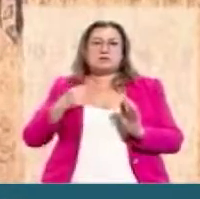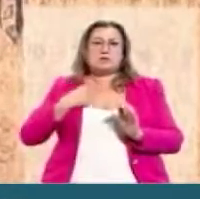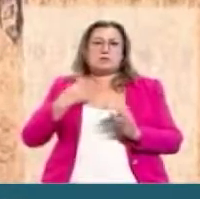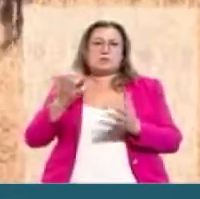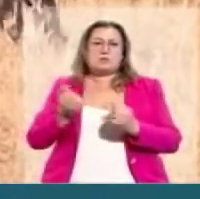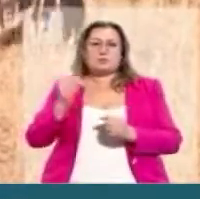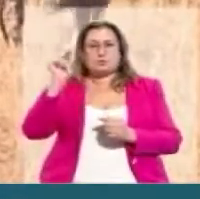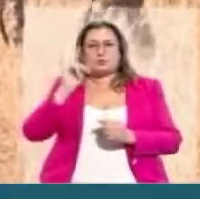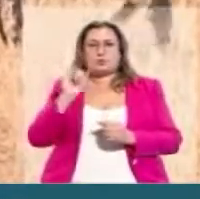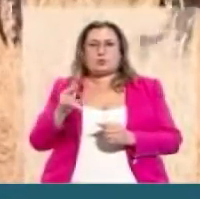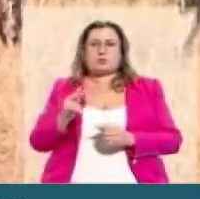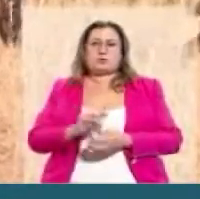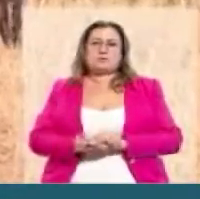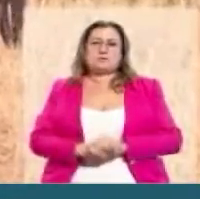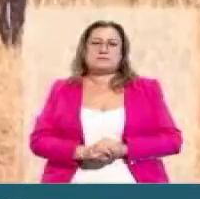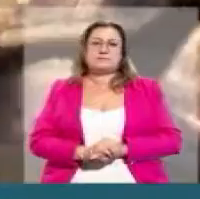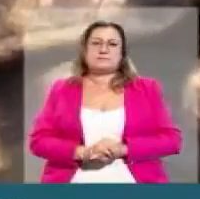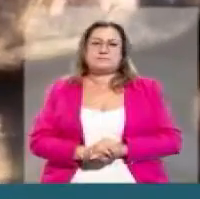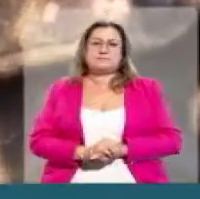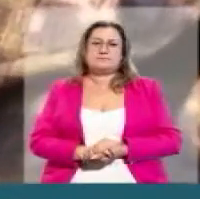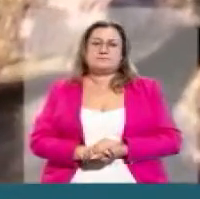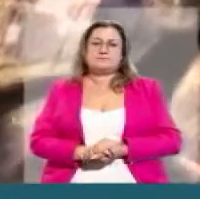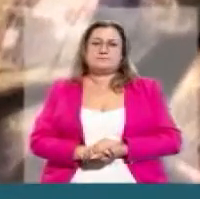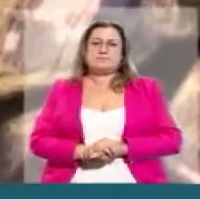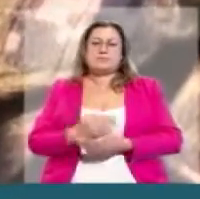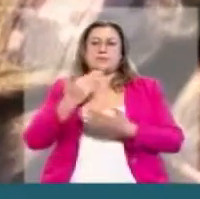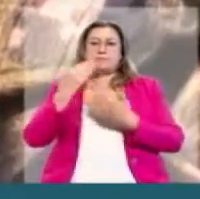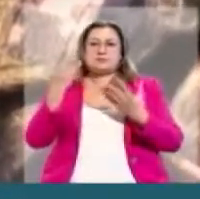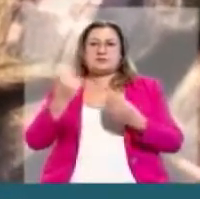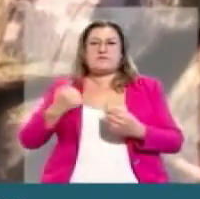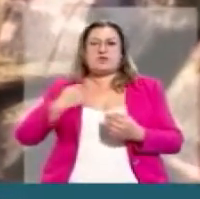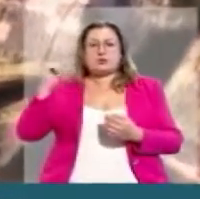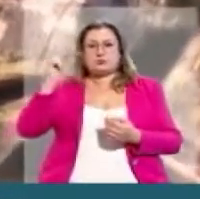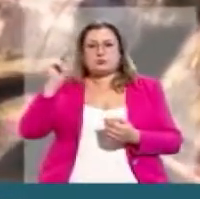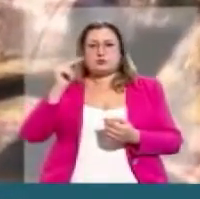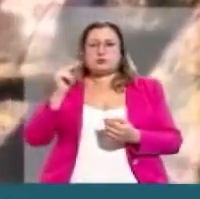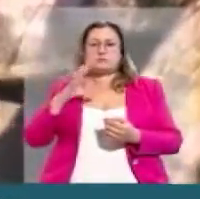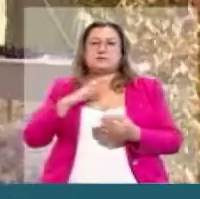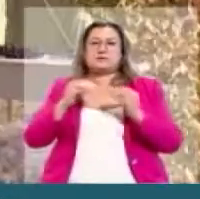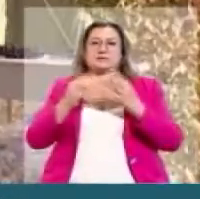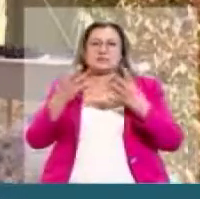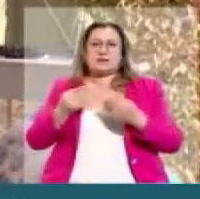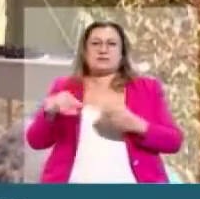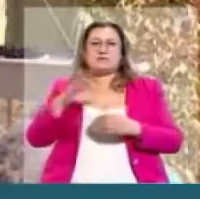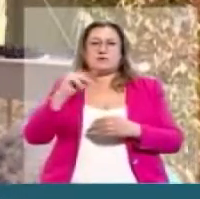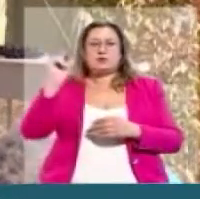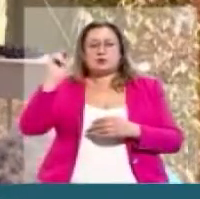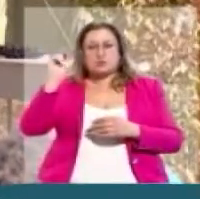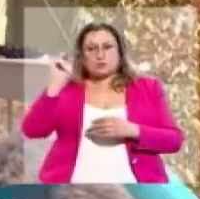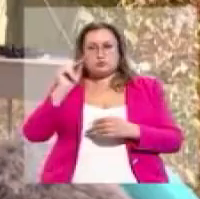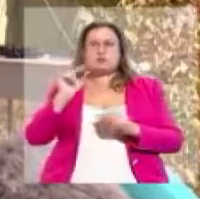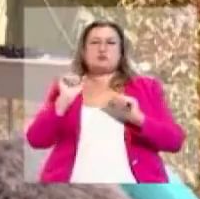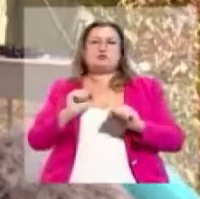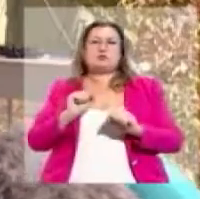соңғы күнінде сарбаздар маңызды нысандарды қорғауды, төтенше жағдайда тиесілі әрекет етуді үйренді. Бекет